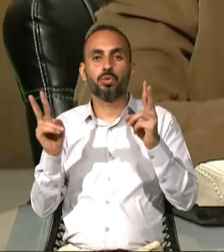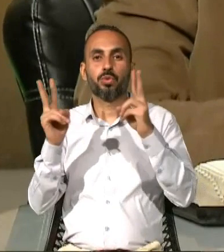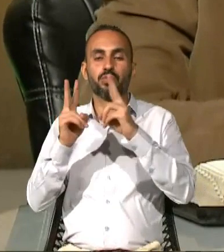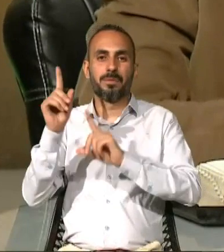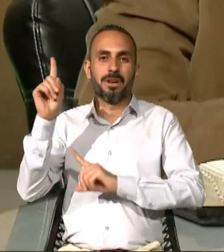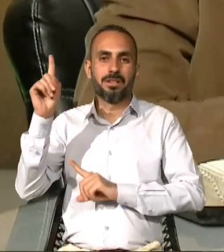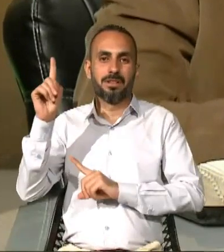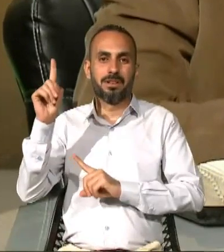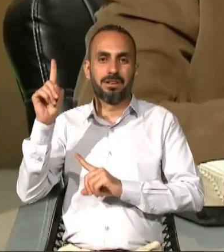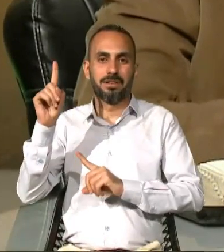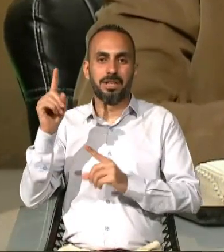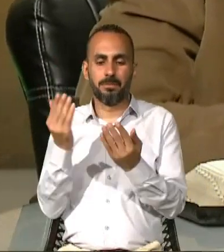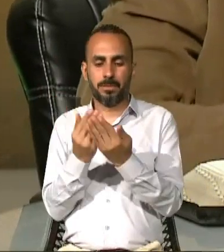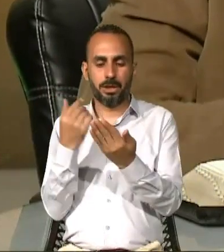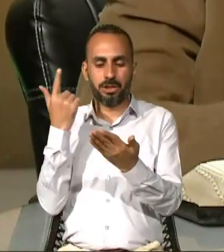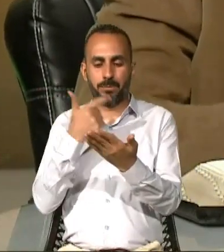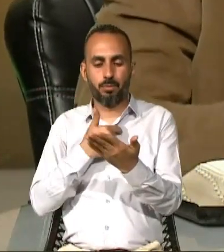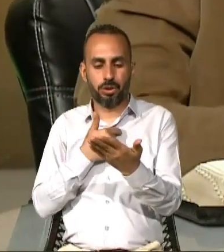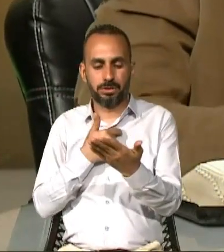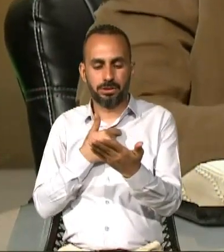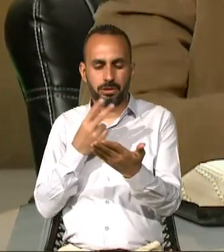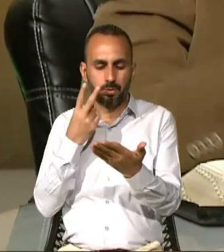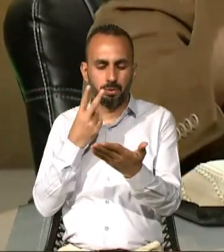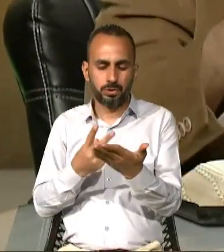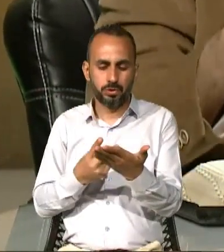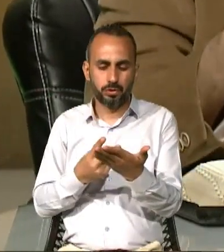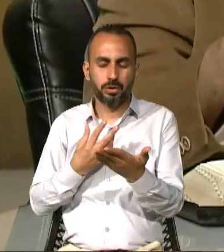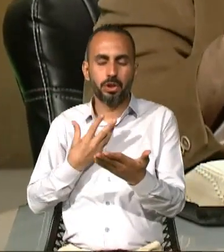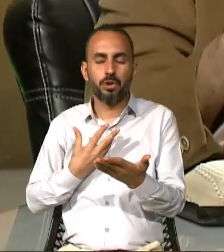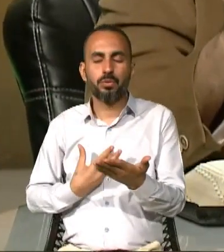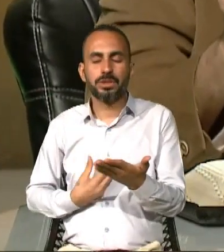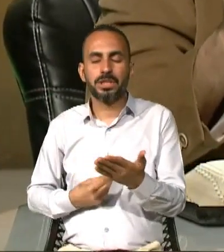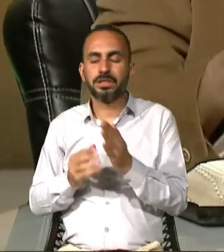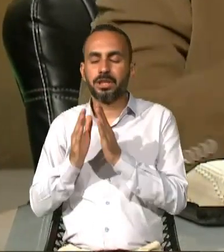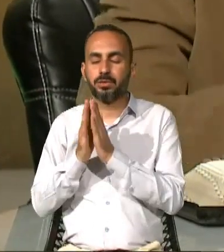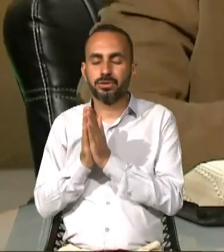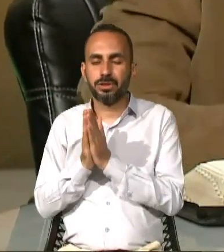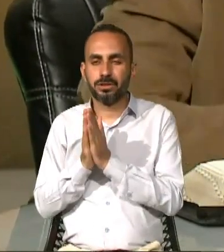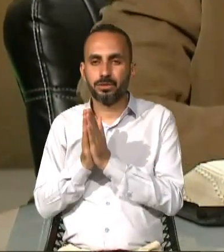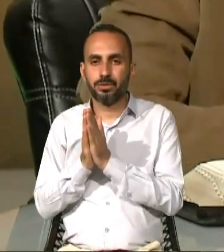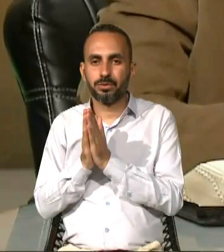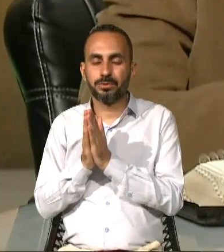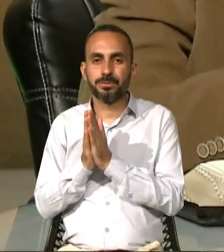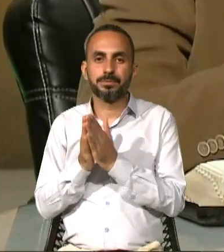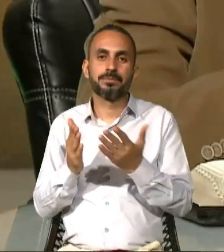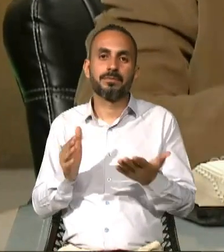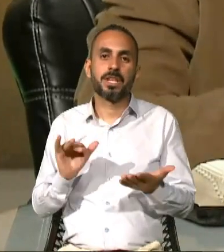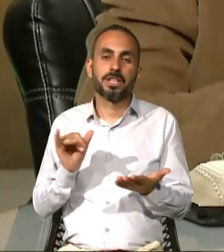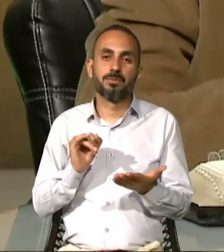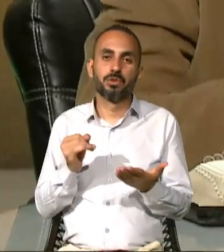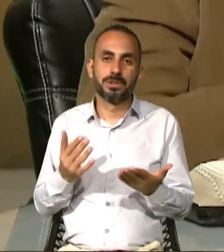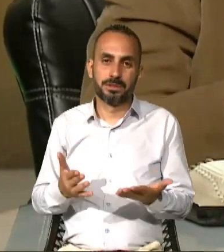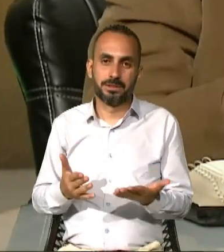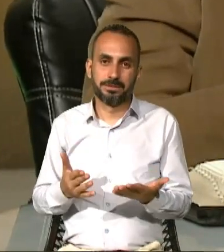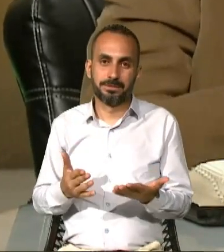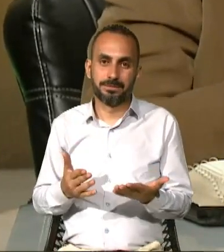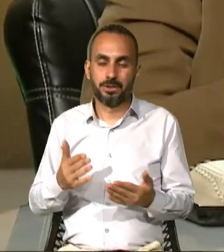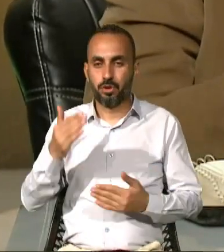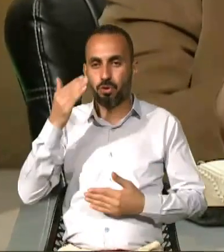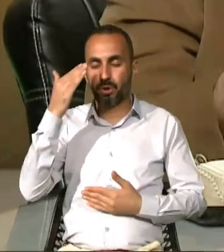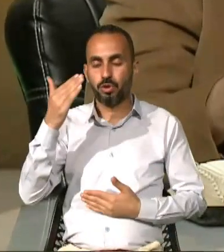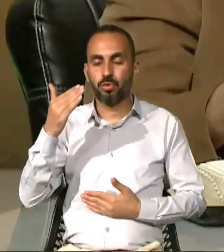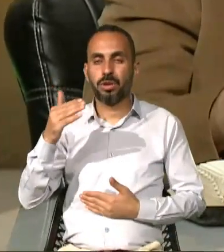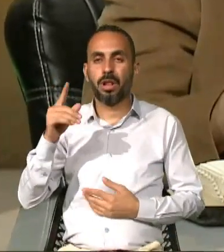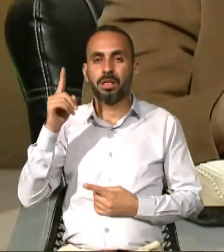عائلتك وتقرب منهم ما تعرفش هنا. وأنا بشكر رب لأجل زوجتي وأولادي اللي بيحضرونا دلوقتي، احنا مستمتعين جدا